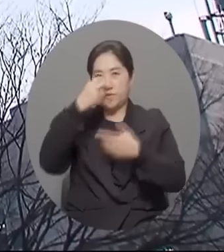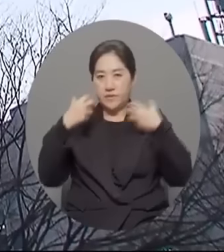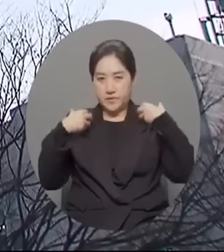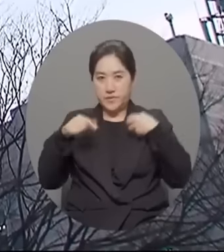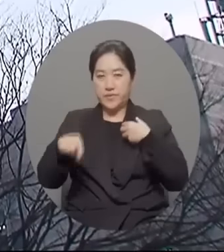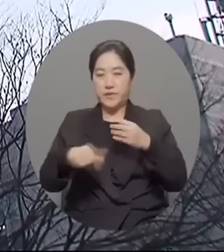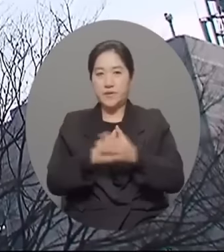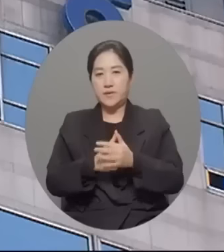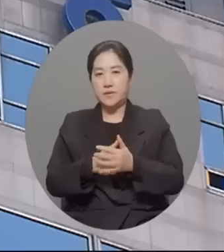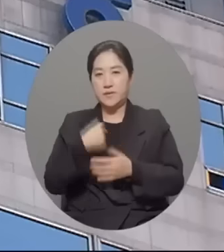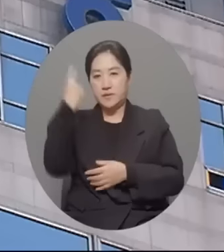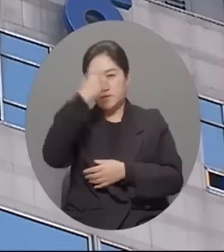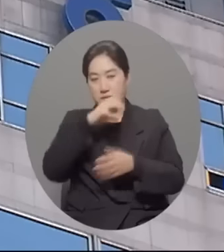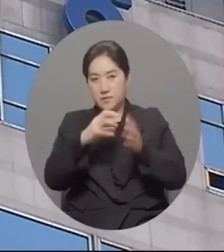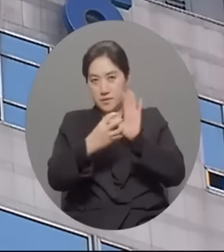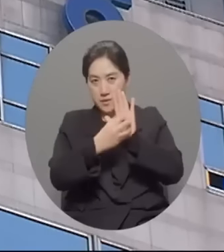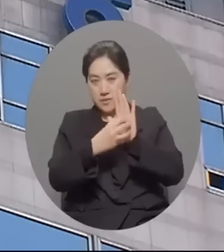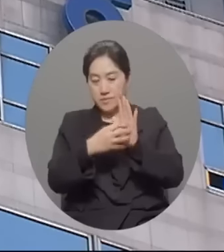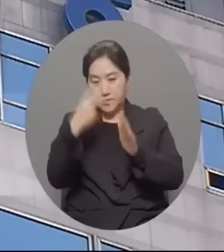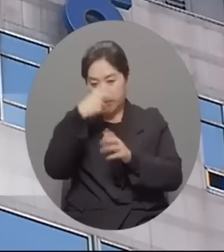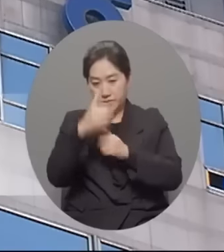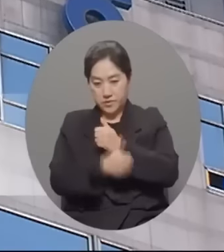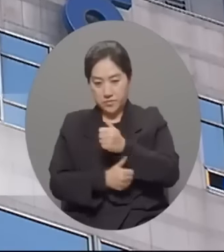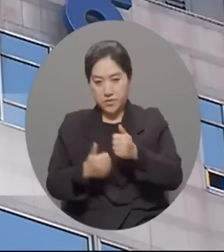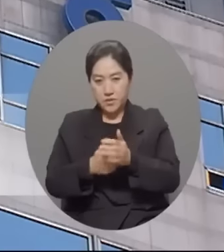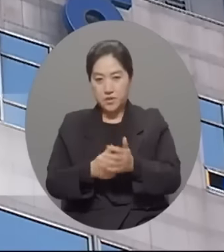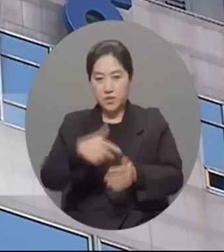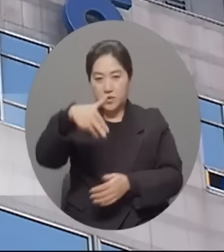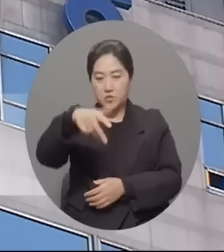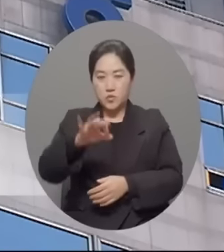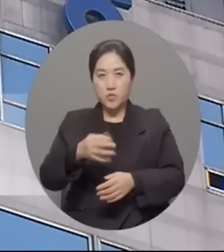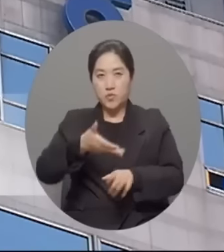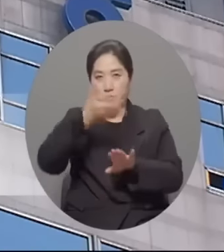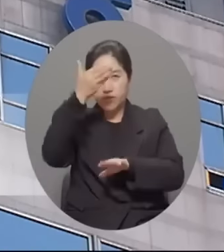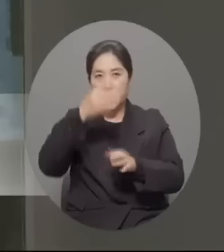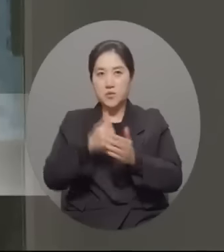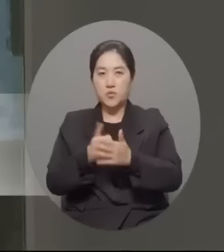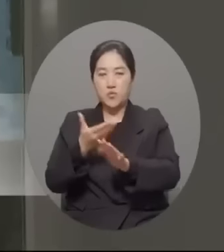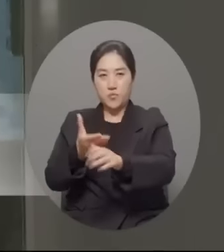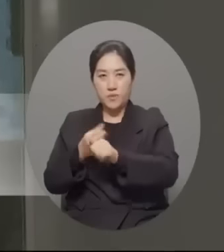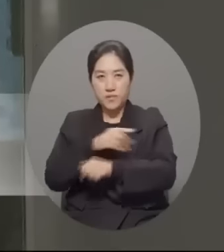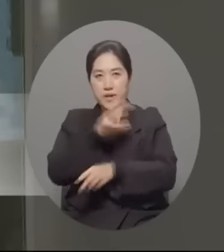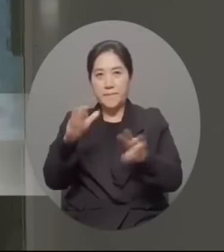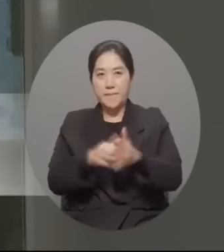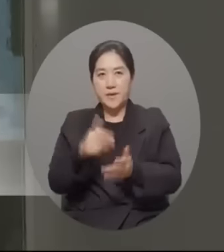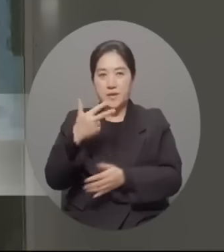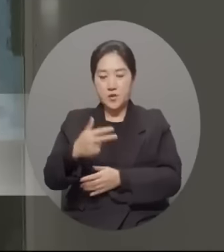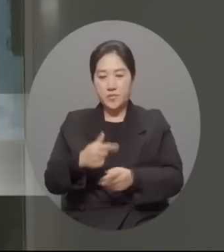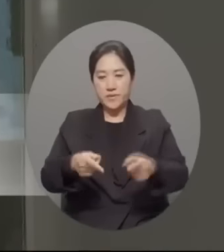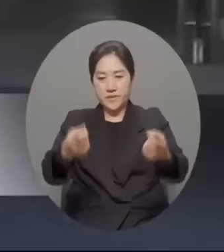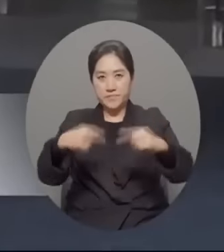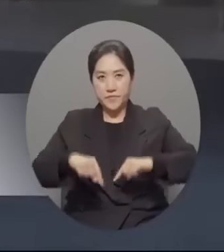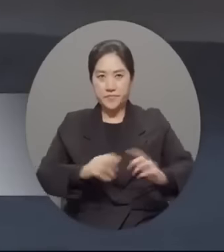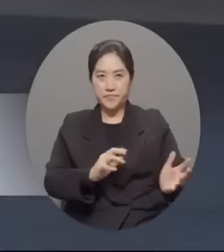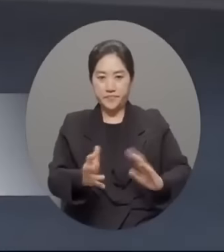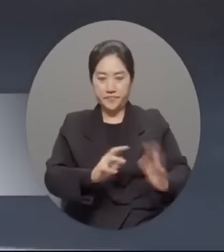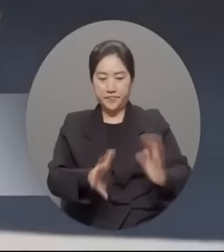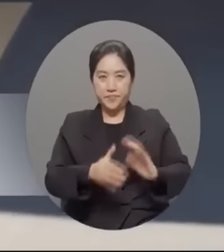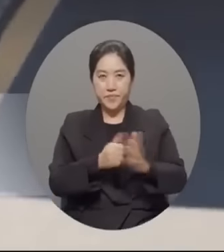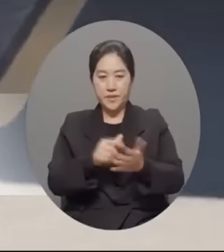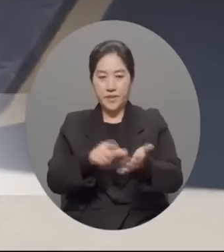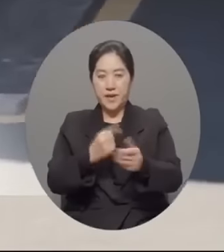열린 신상정보공개심의위원회에는 총경 이상급 경찰과 외부위원 등 모두 7명이 참석했습니다.